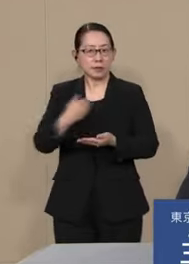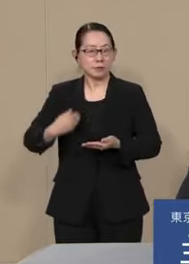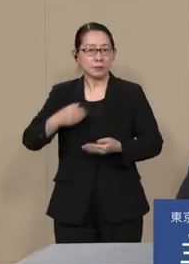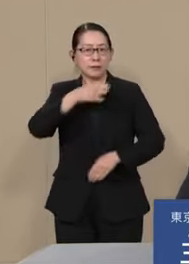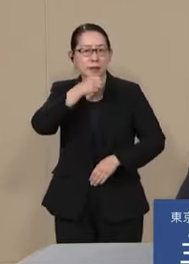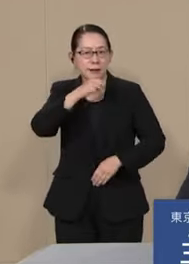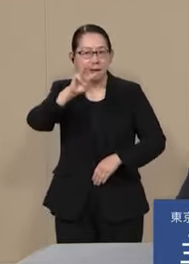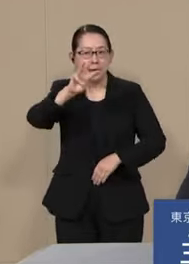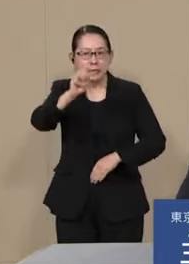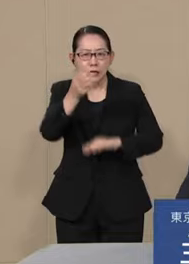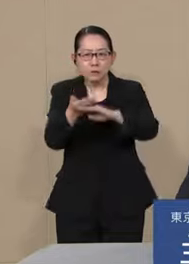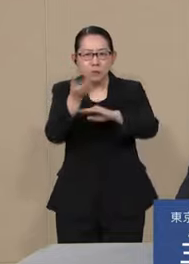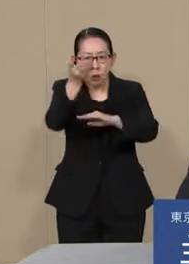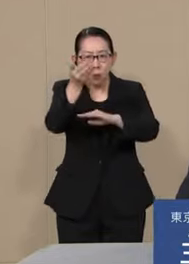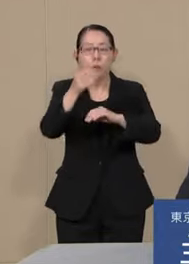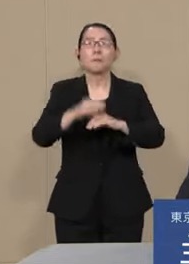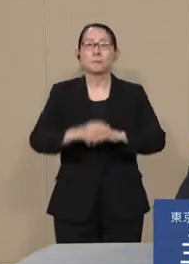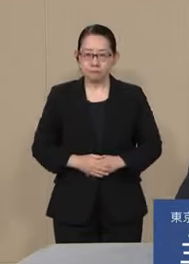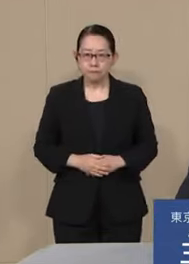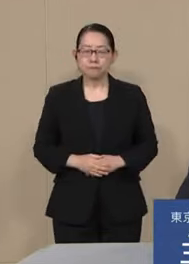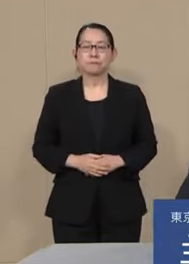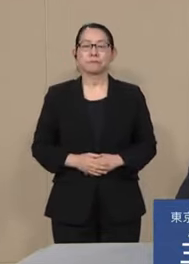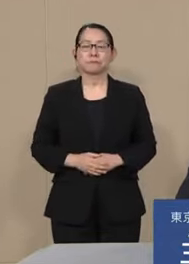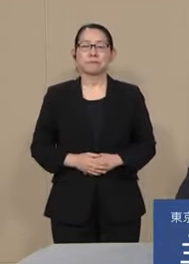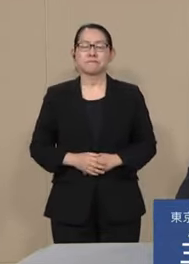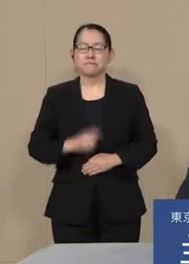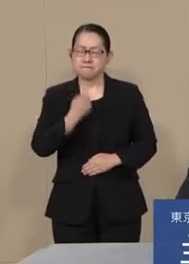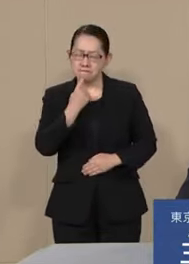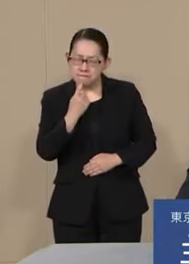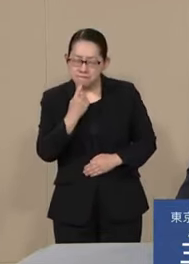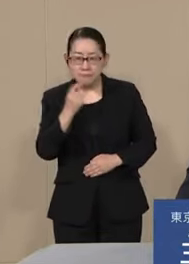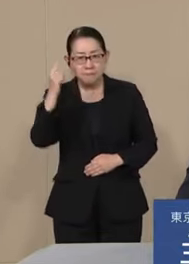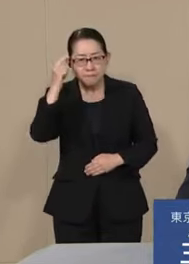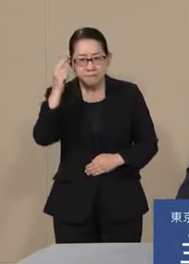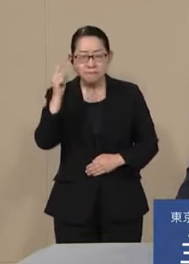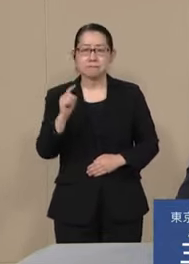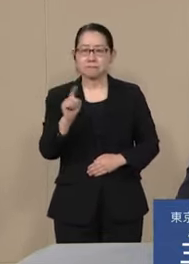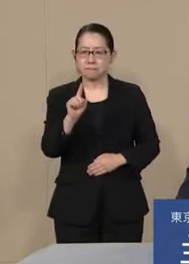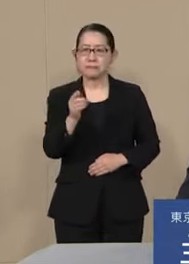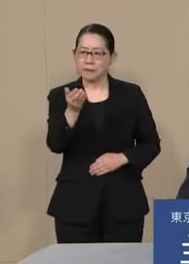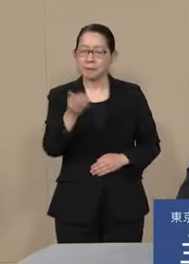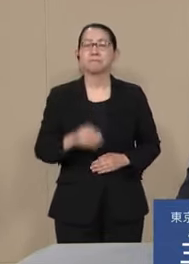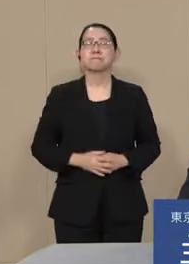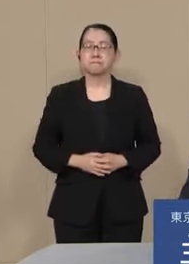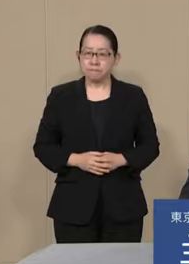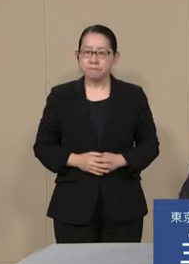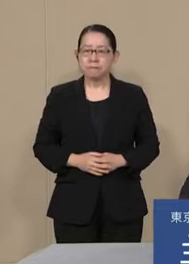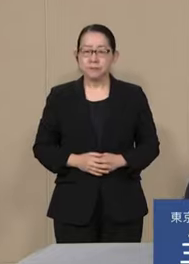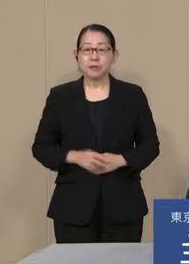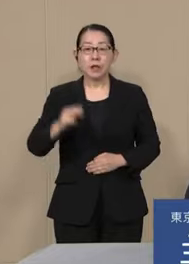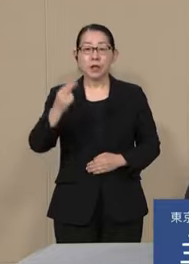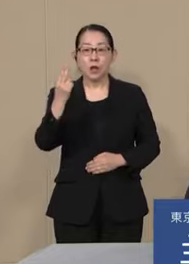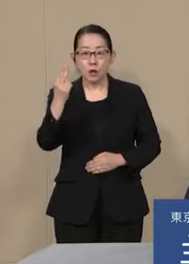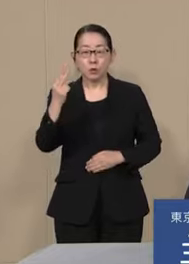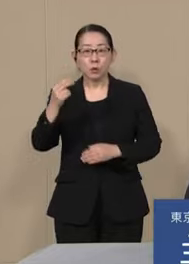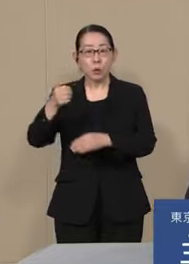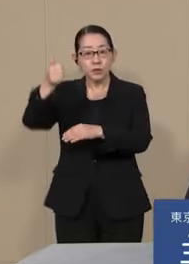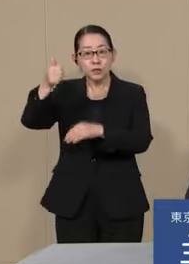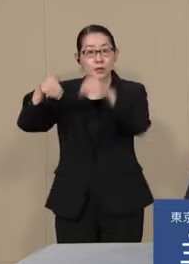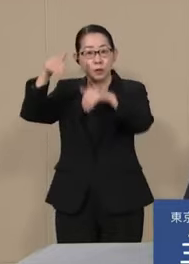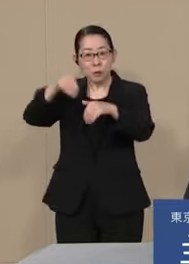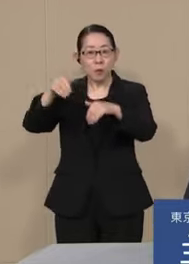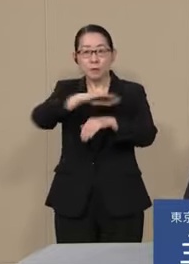歳以上でなけばなりません理不尽すきませんか土地という注目祭選挙で30歳か